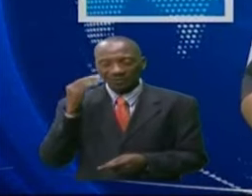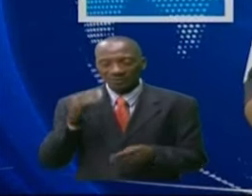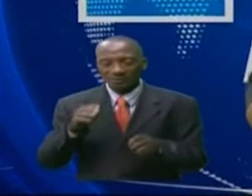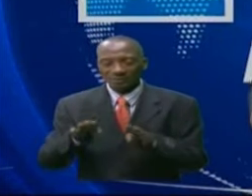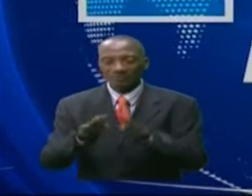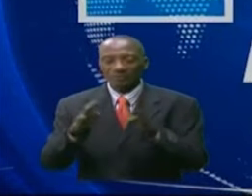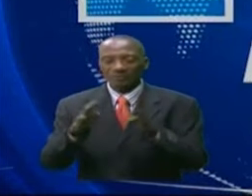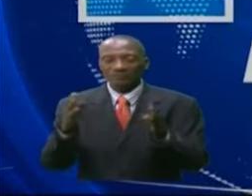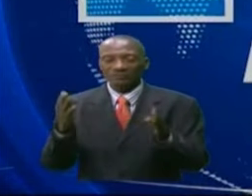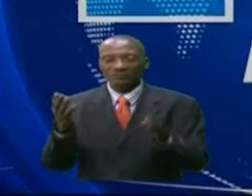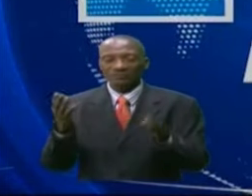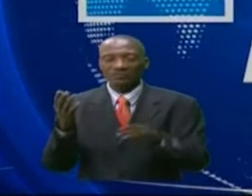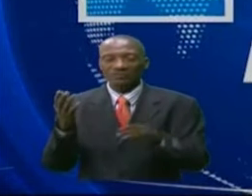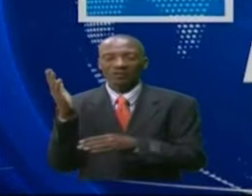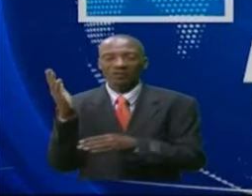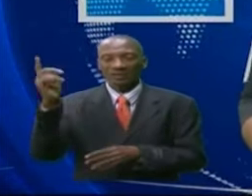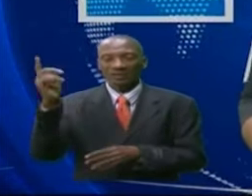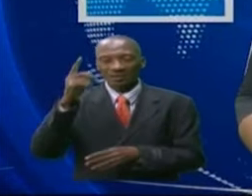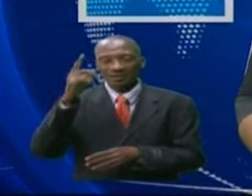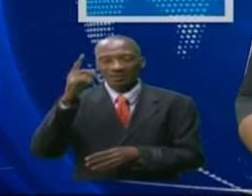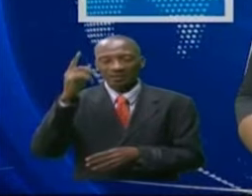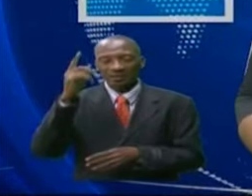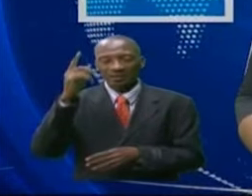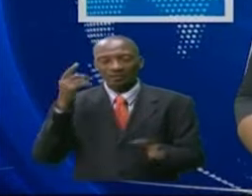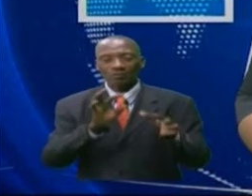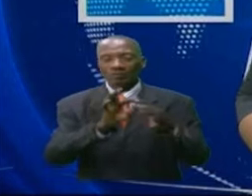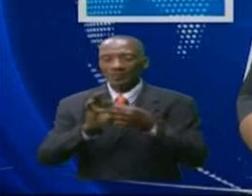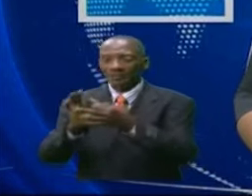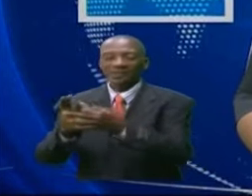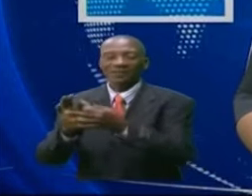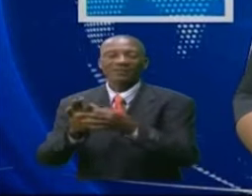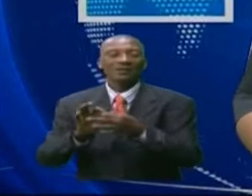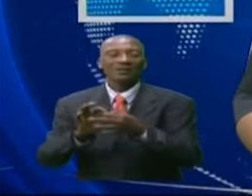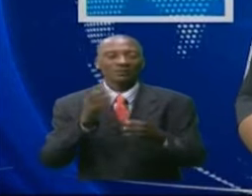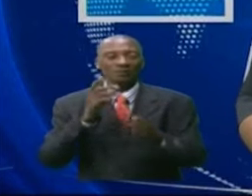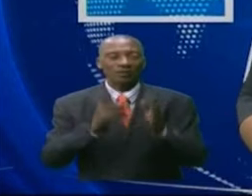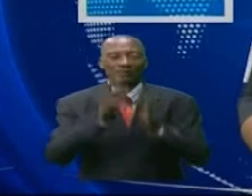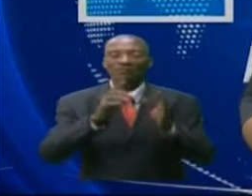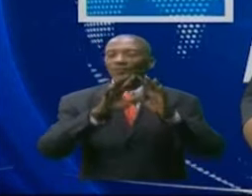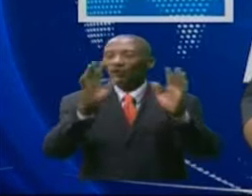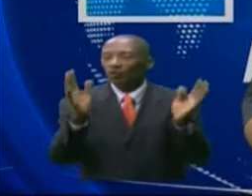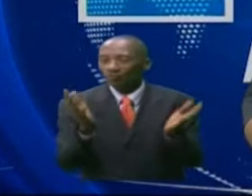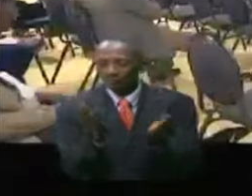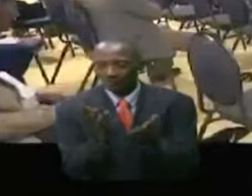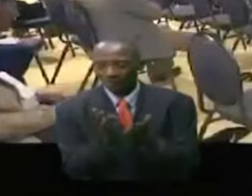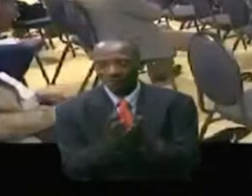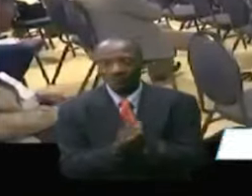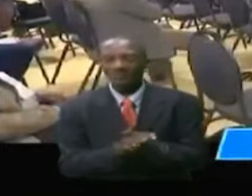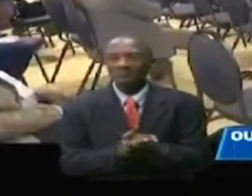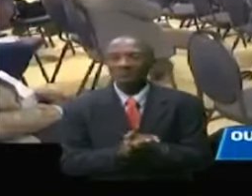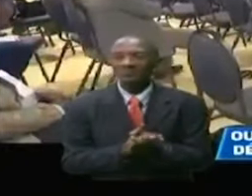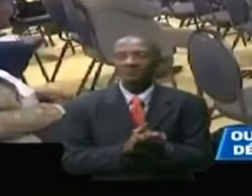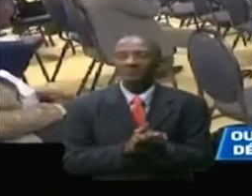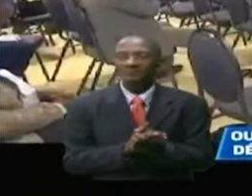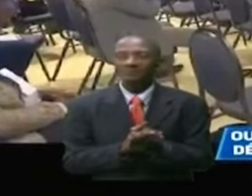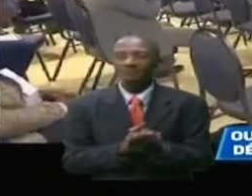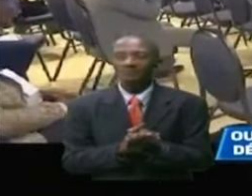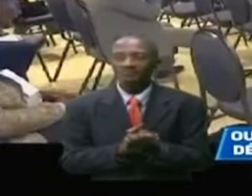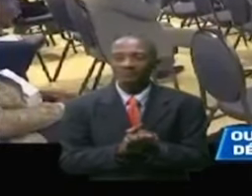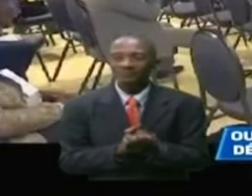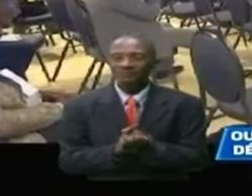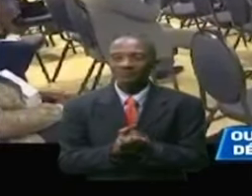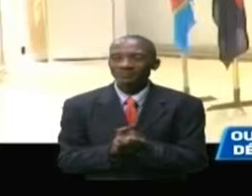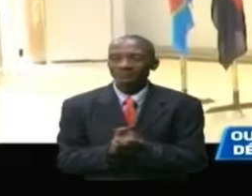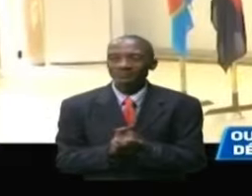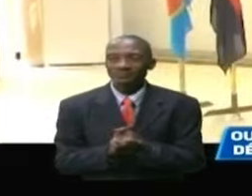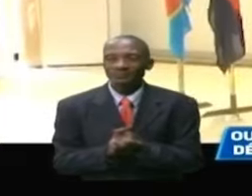conférence internationale de partenaires du programme d'urgence intégrée de développement communautaire. Nous allons Congo, des Pullman Hotel situé à la